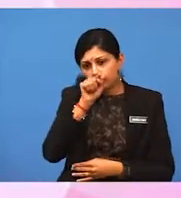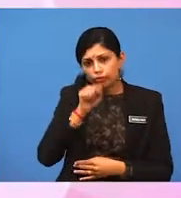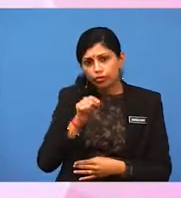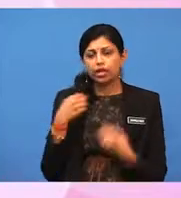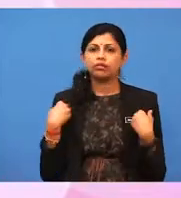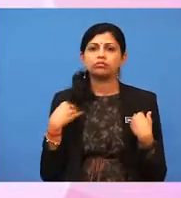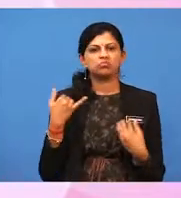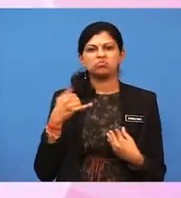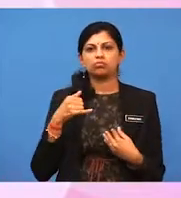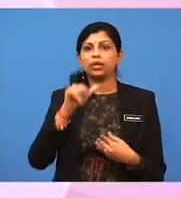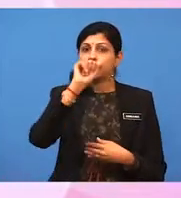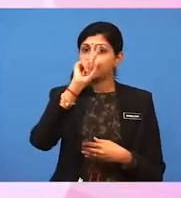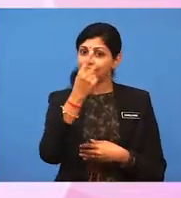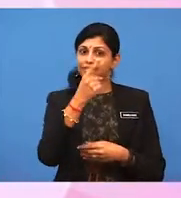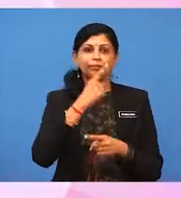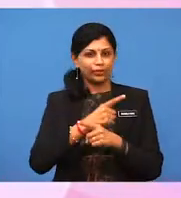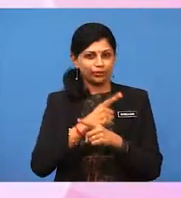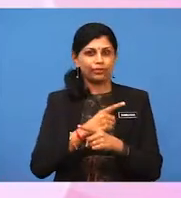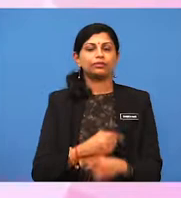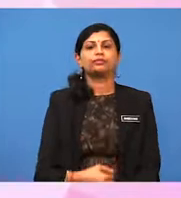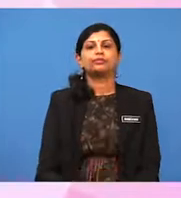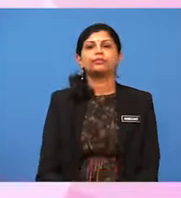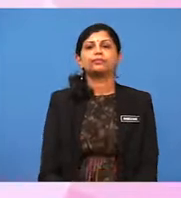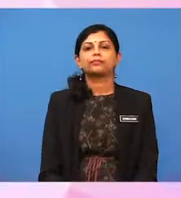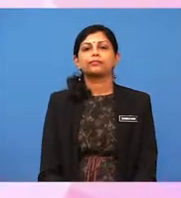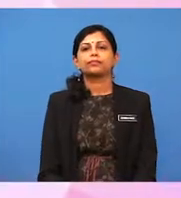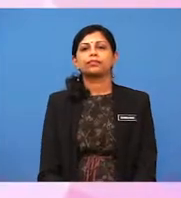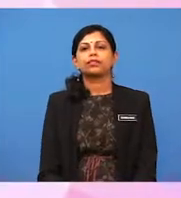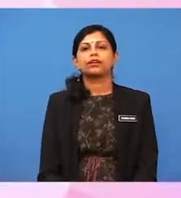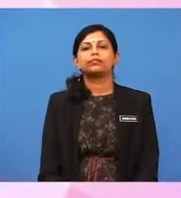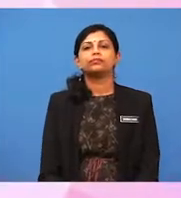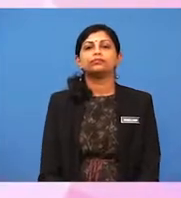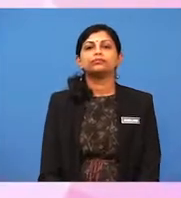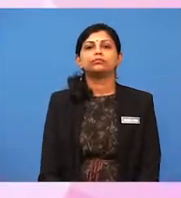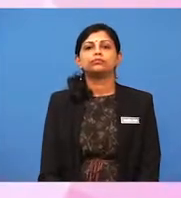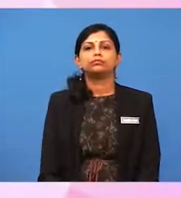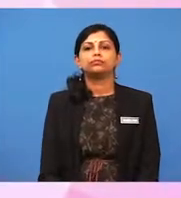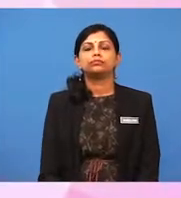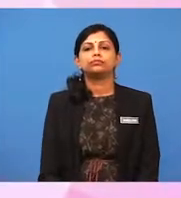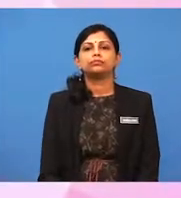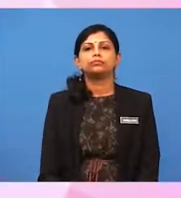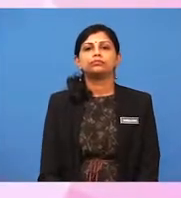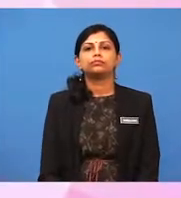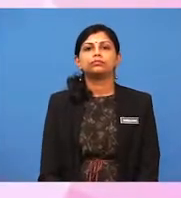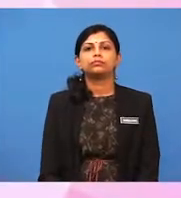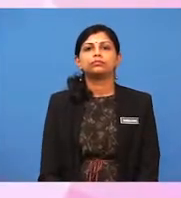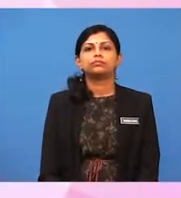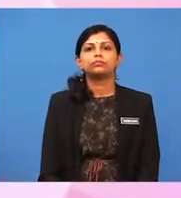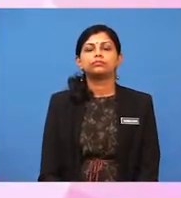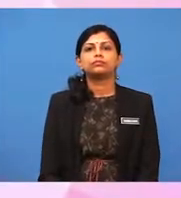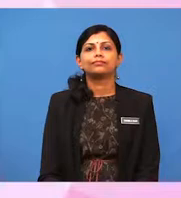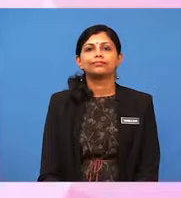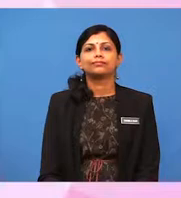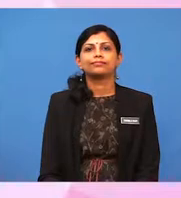tepat kerana semua pilihan jawapan yang diberikan adalah nombor dengan titik perpuluhan. Mari kita